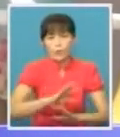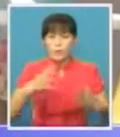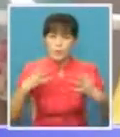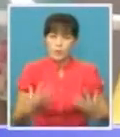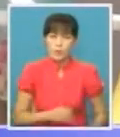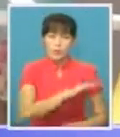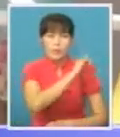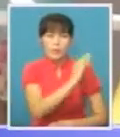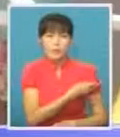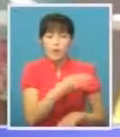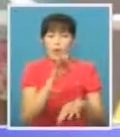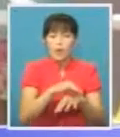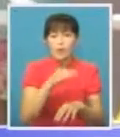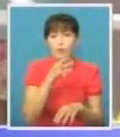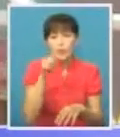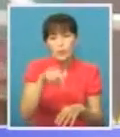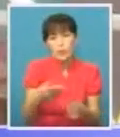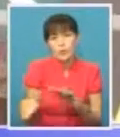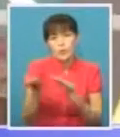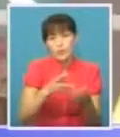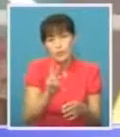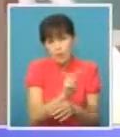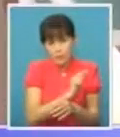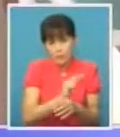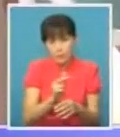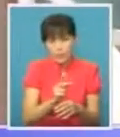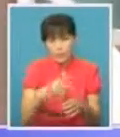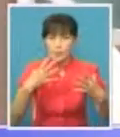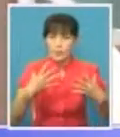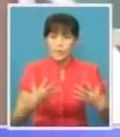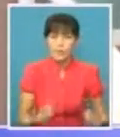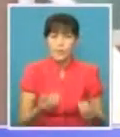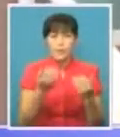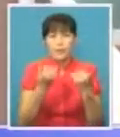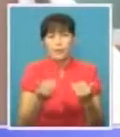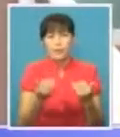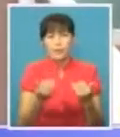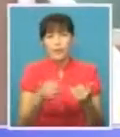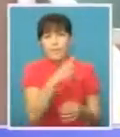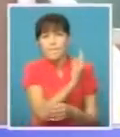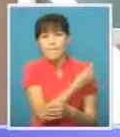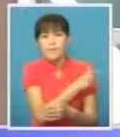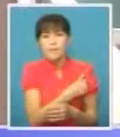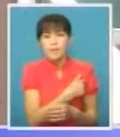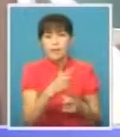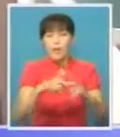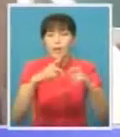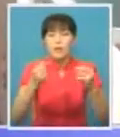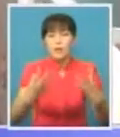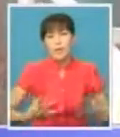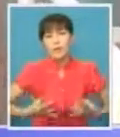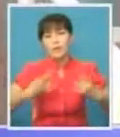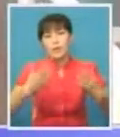мықты болсын. Ауырған жағдайда осы жерде емдеріңізге шипа табыңыздар. Ал мынау енді медициналық тіректің кілтін салтанатты